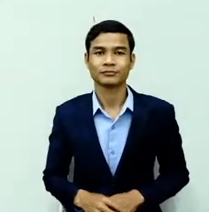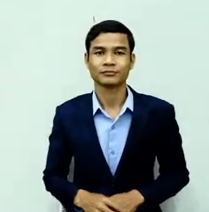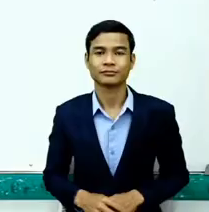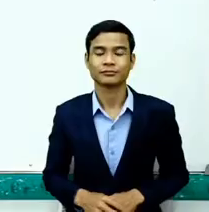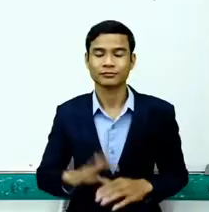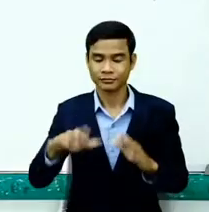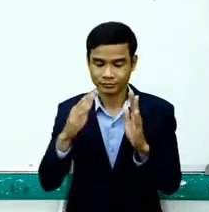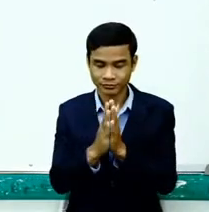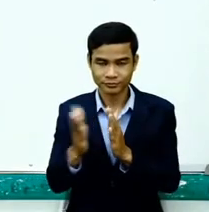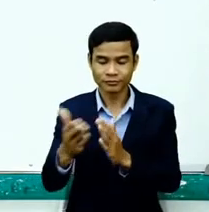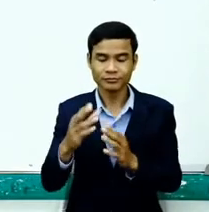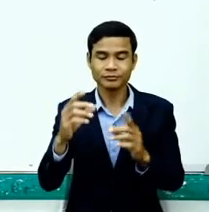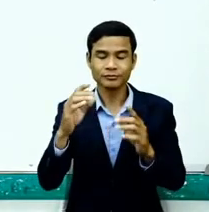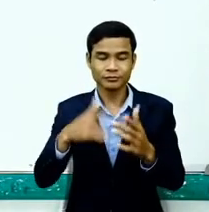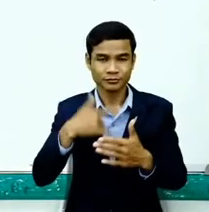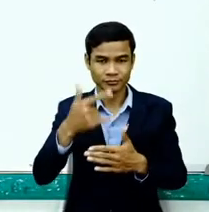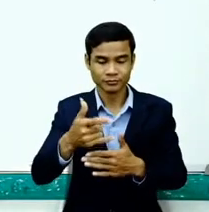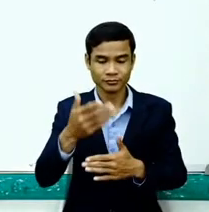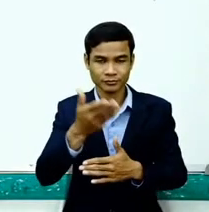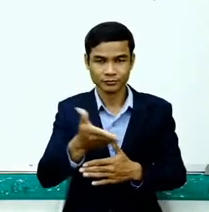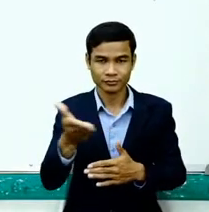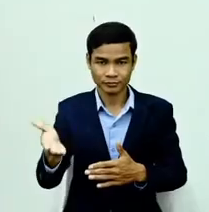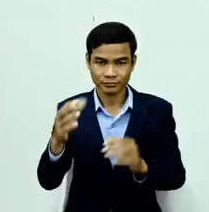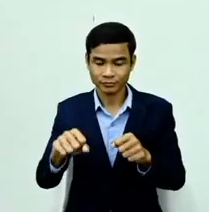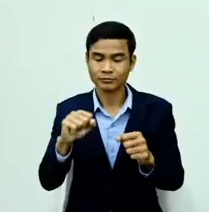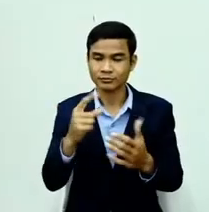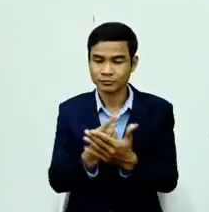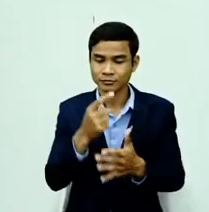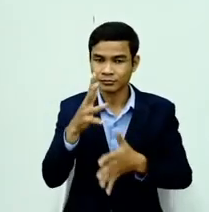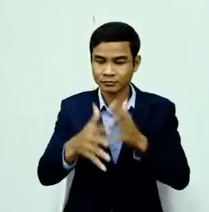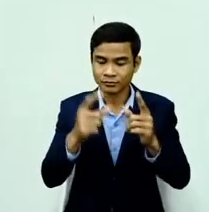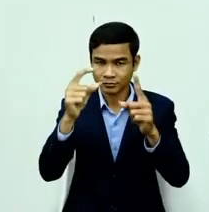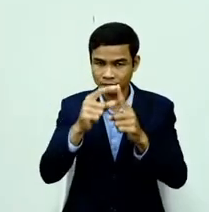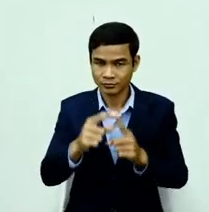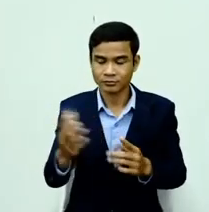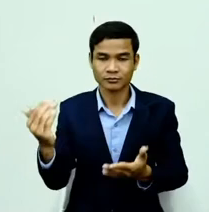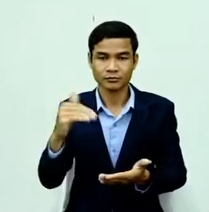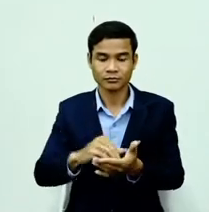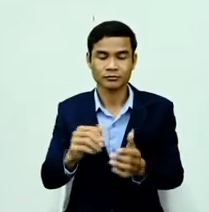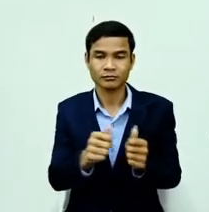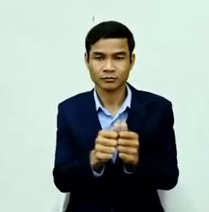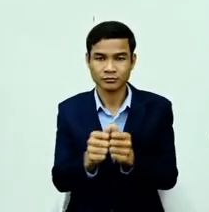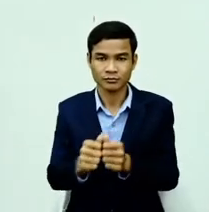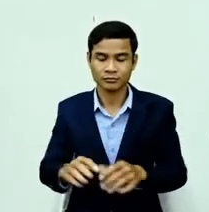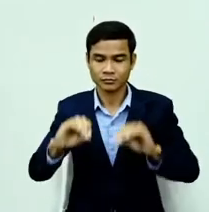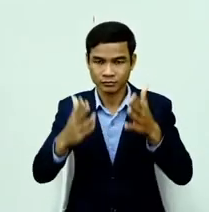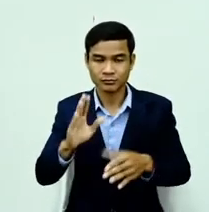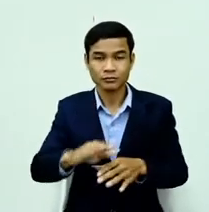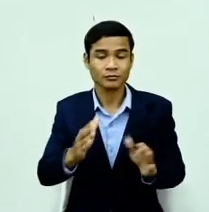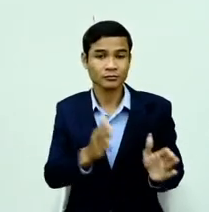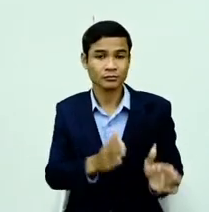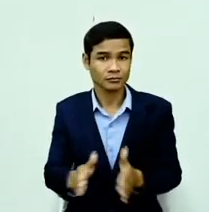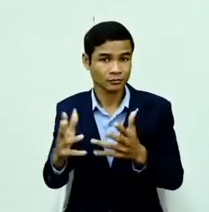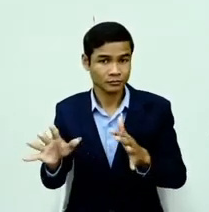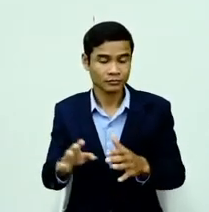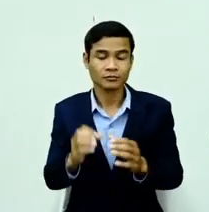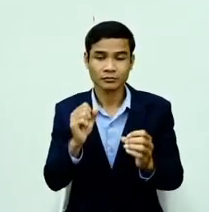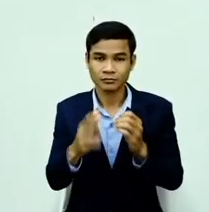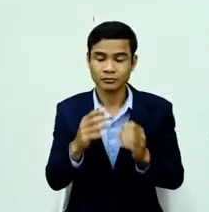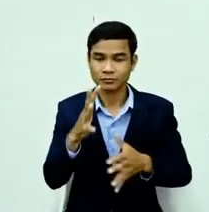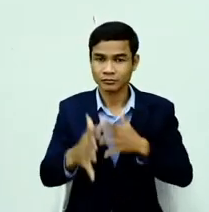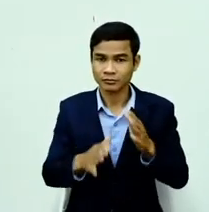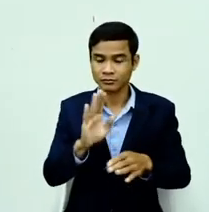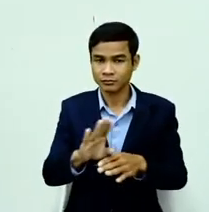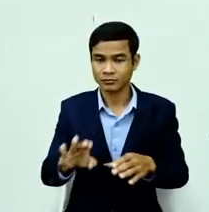ta à con bàn tao đặt tiền nấy chiều con coi từng ăn nấy chiều rúm ăn bị từng ăn nấy lang với nhiều rúm chiều muối nè kêu tìm được chưa đó chập